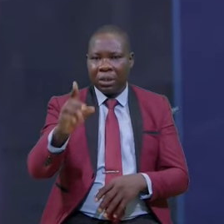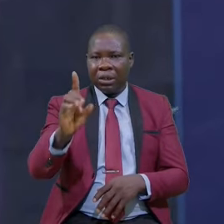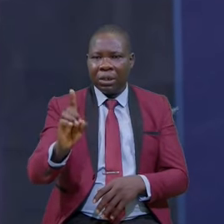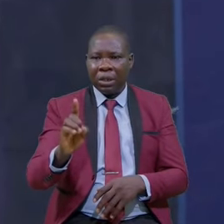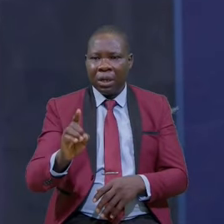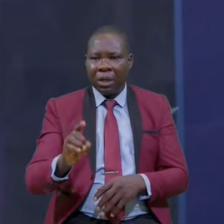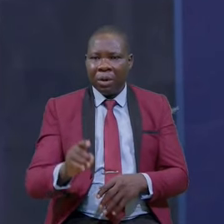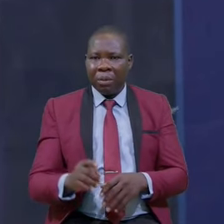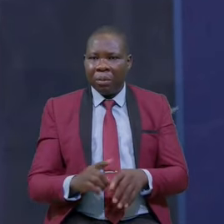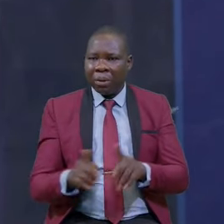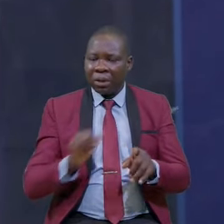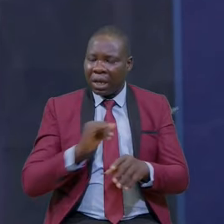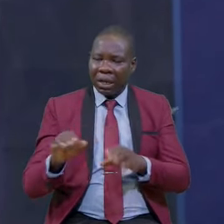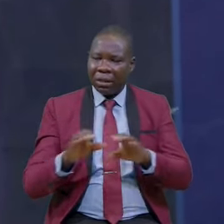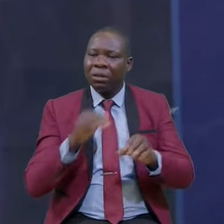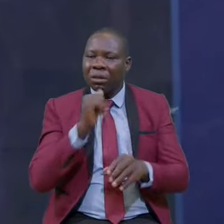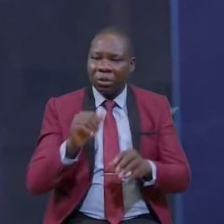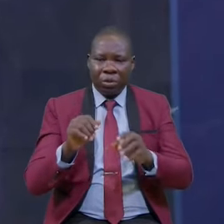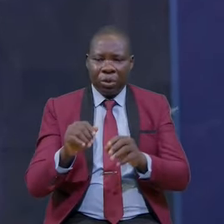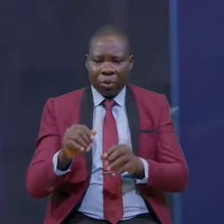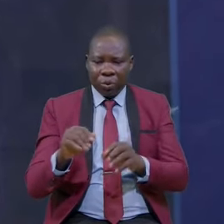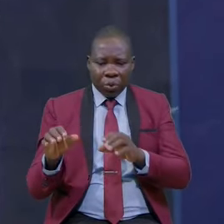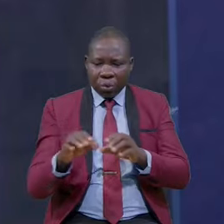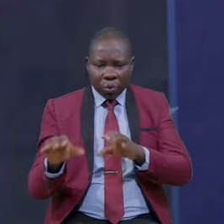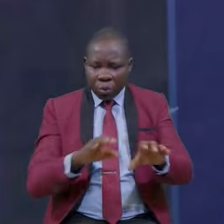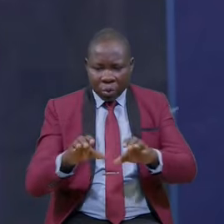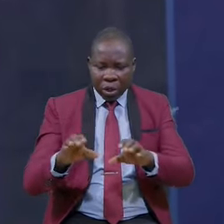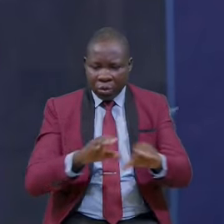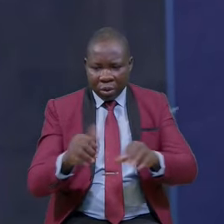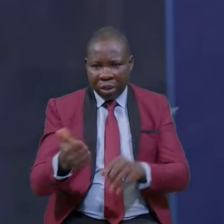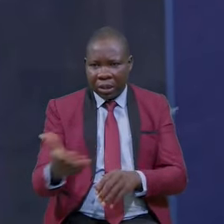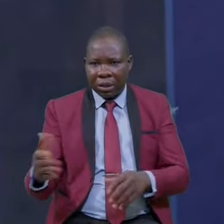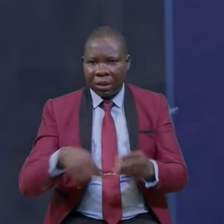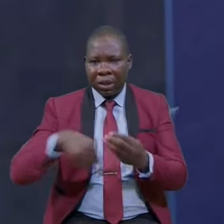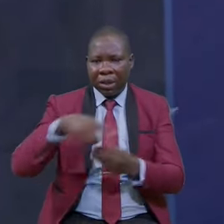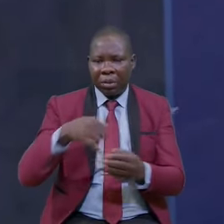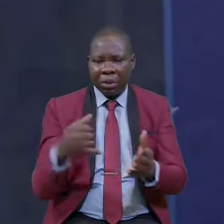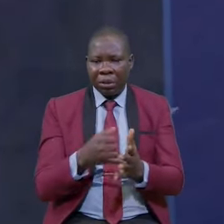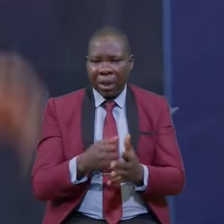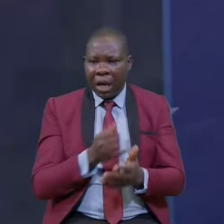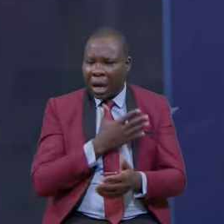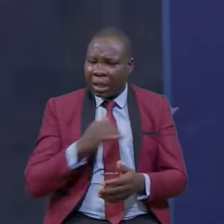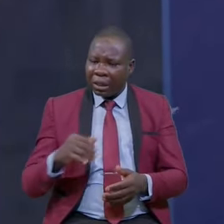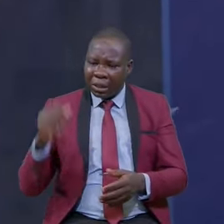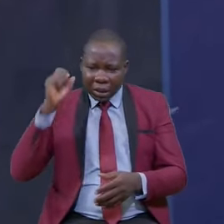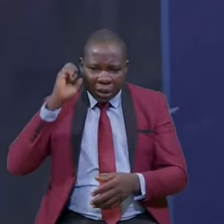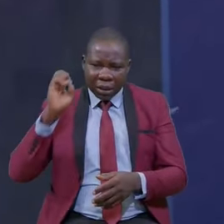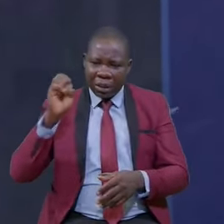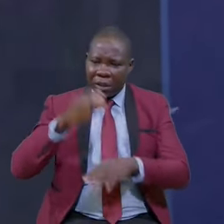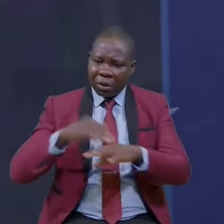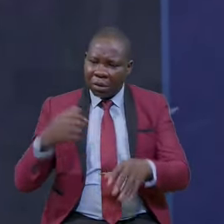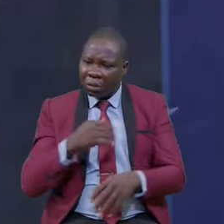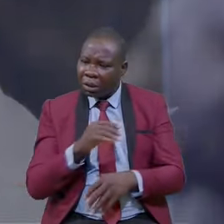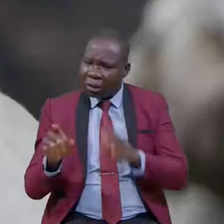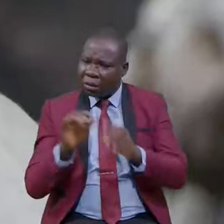as entendu que je te cherchais? J'ai dit oui, j'ai entendu. Est-ce que tu as entendu qu'on t'a donné la bourse pour continuer ton